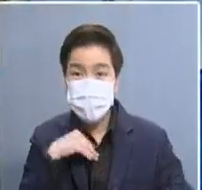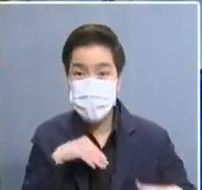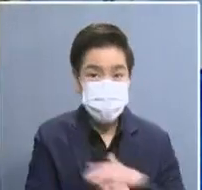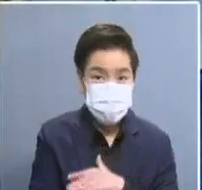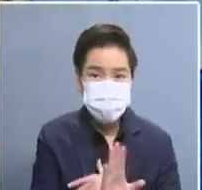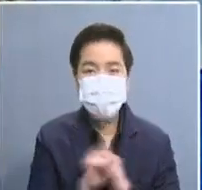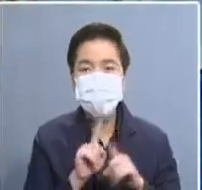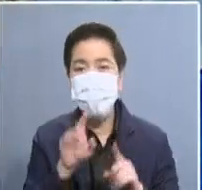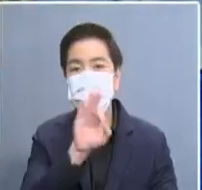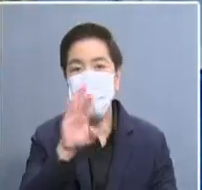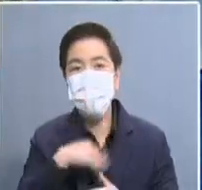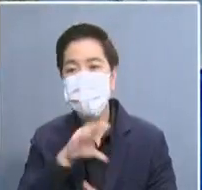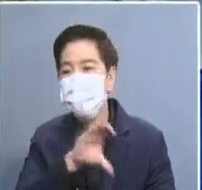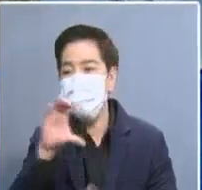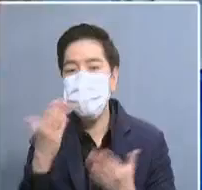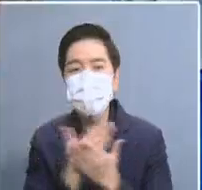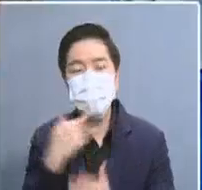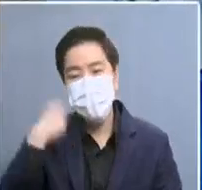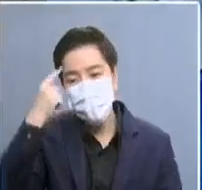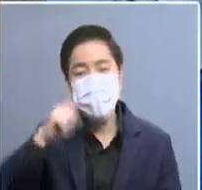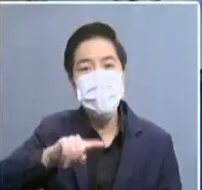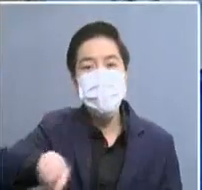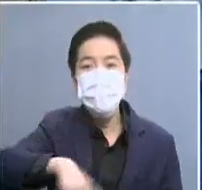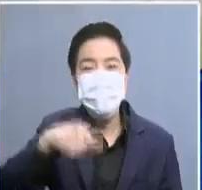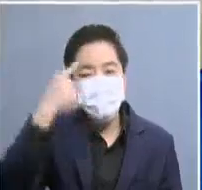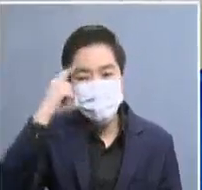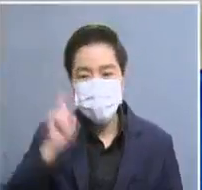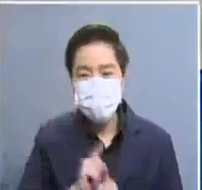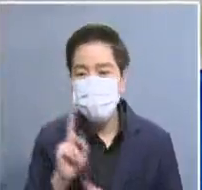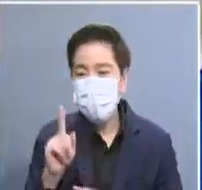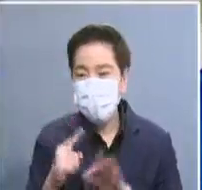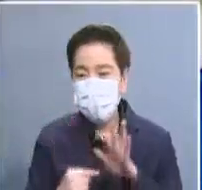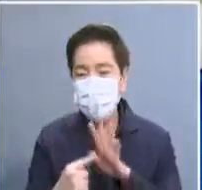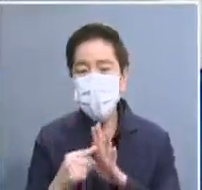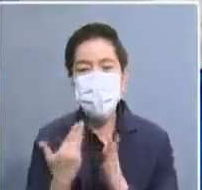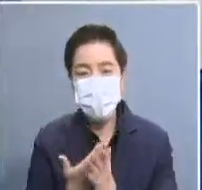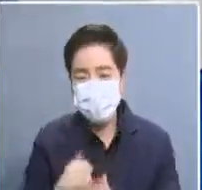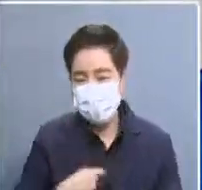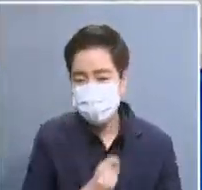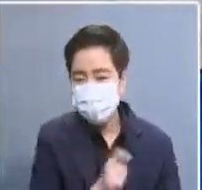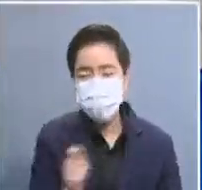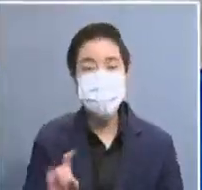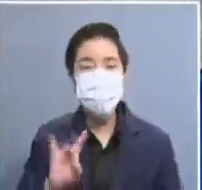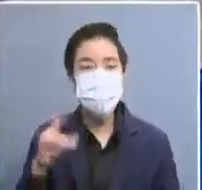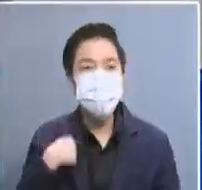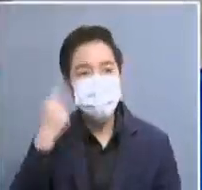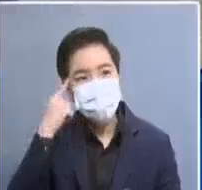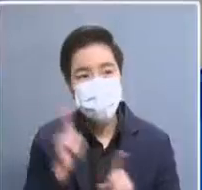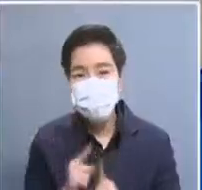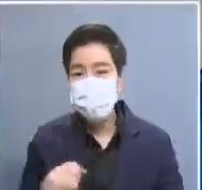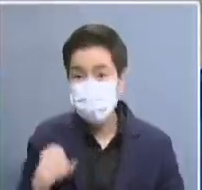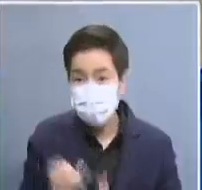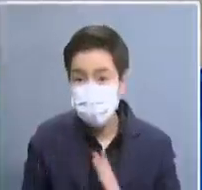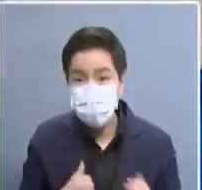อย่างใดแต่ที่ผ่านมาเข้าใจว่าผู้เสียหายเนี่ยเพียงแต่ขู่ให้เธอเนี่ยคืนเงินให้เท่านั้นเธอบอกเธอยังไม่